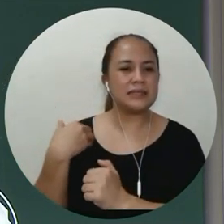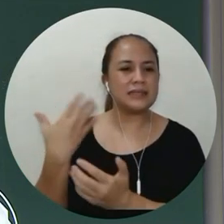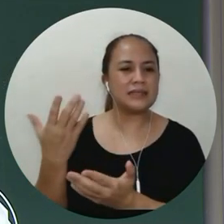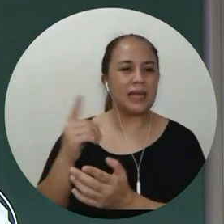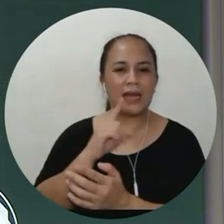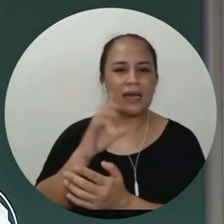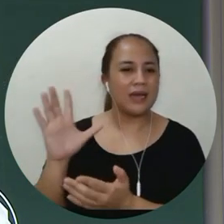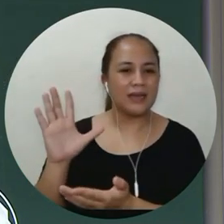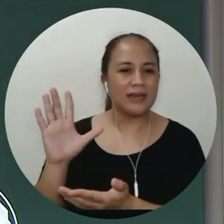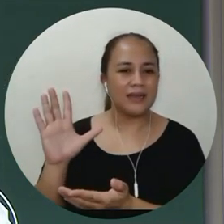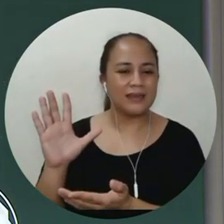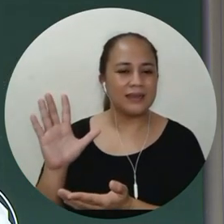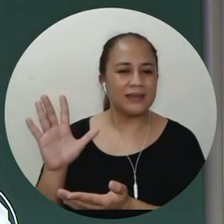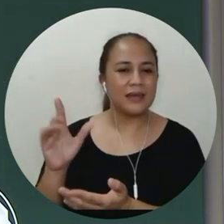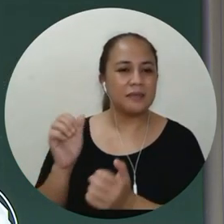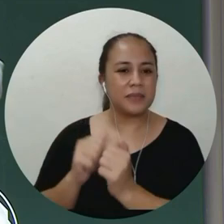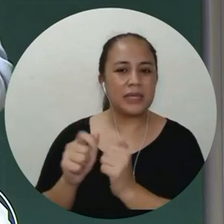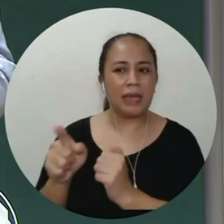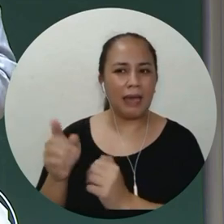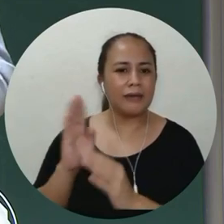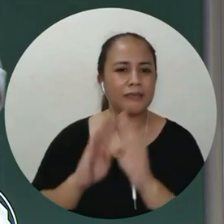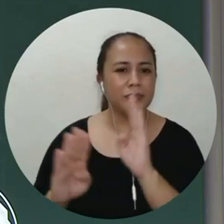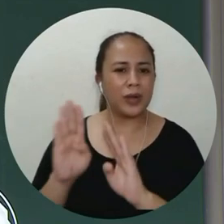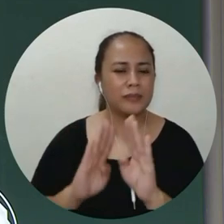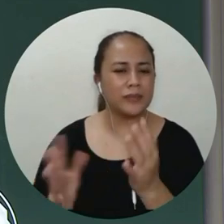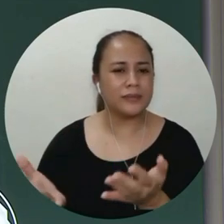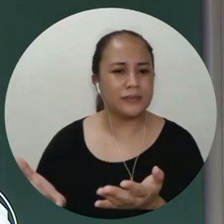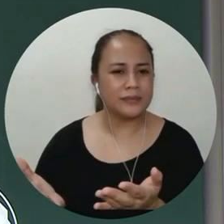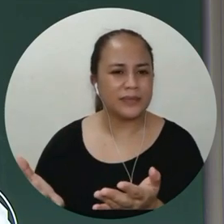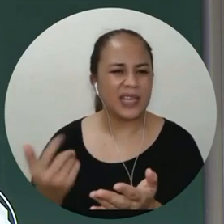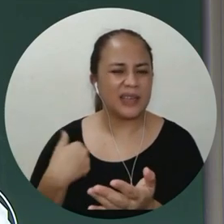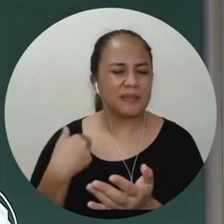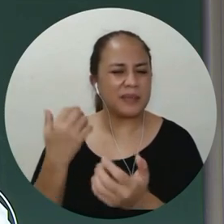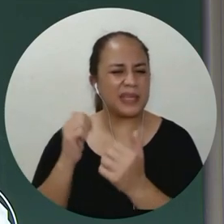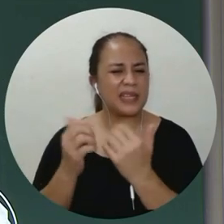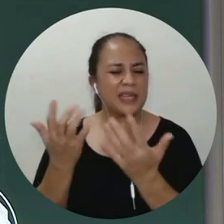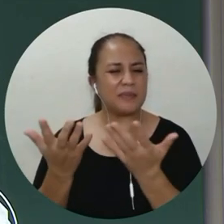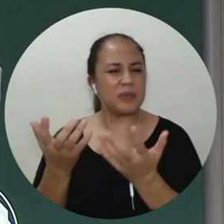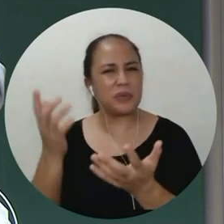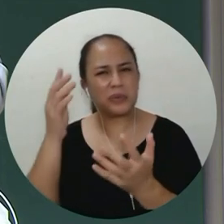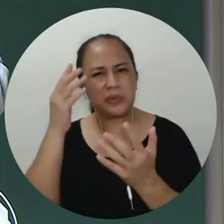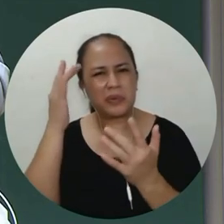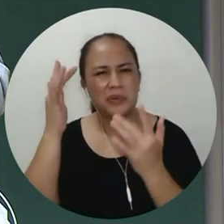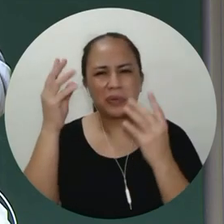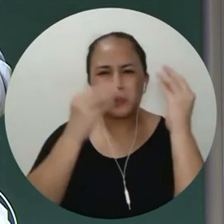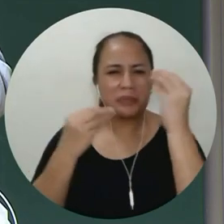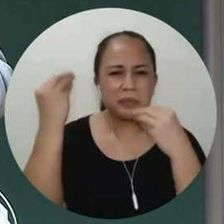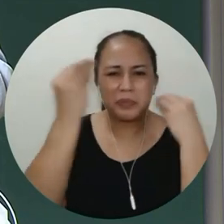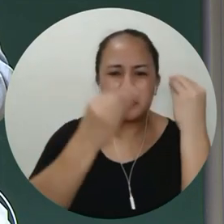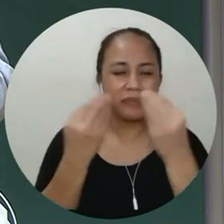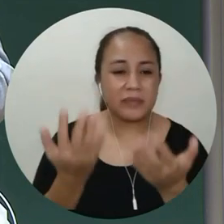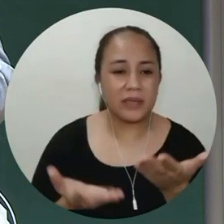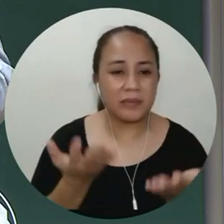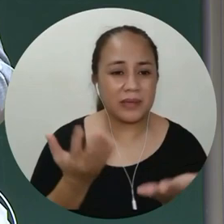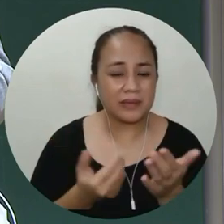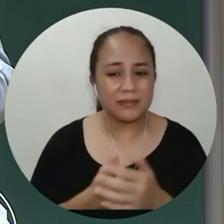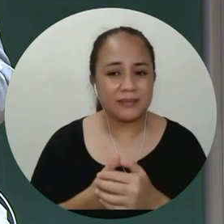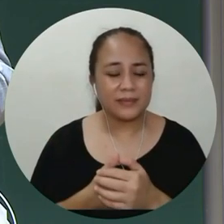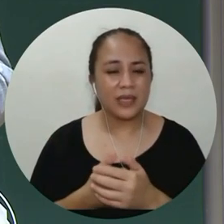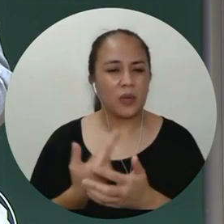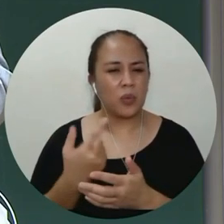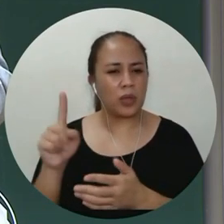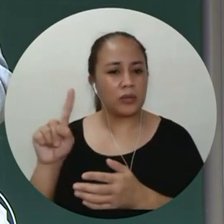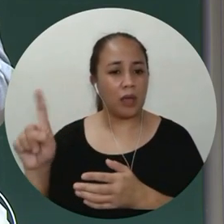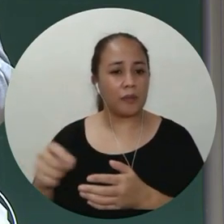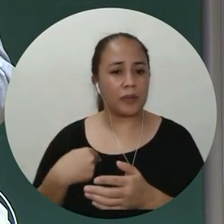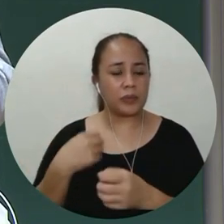방황하는 거지요. It means that they are probably wandering. 헤매고 있다 얘기죠. It means that they are probably wandering and confused. CVDIP를 붙잡으면 어떻게 돼요? What happens when you hold on to